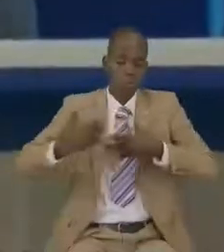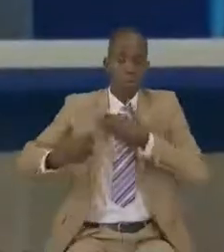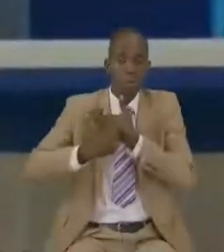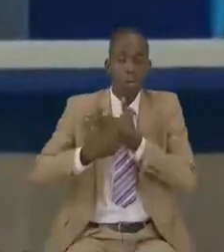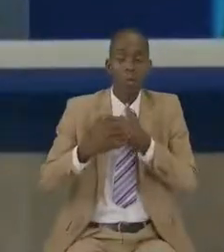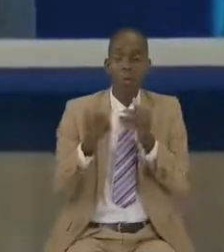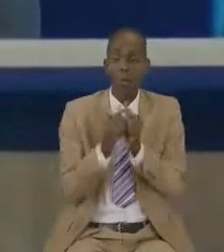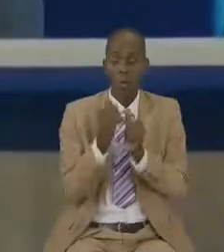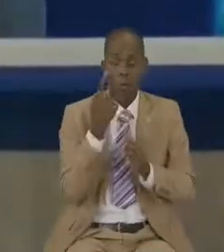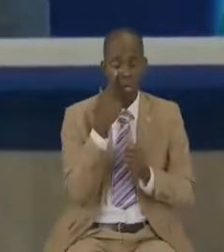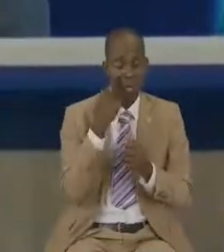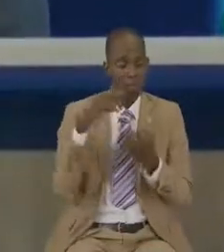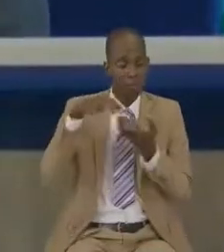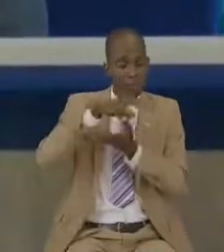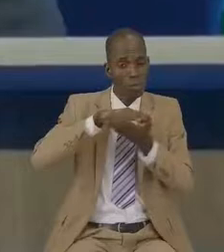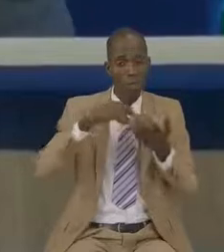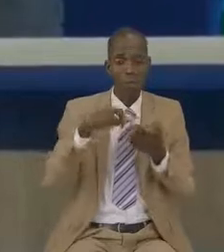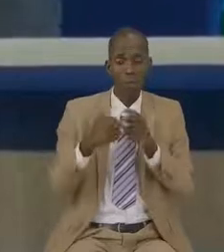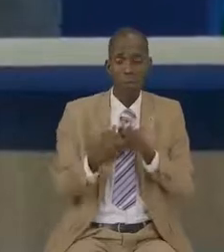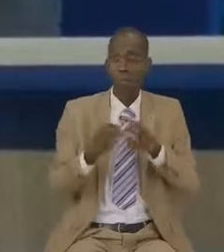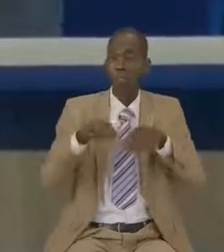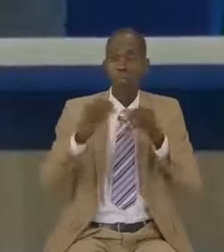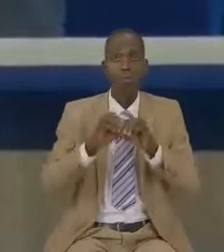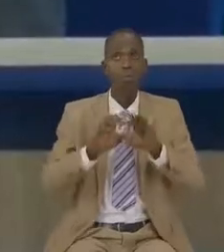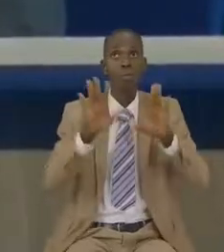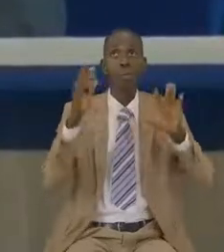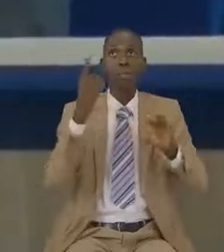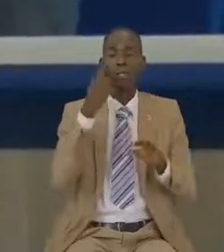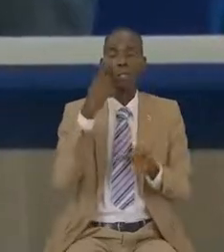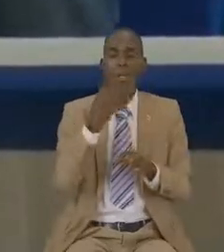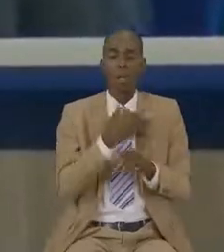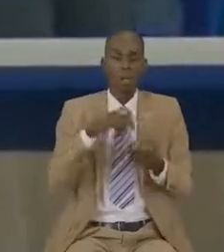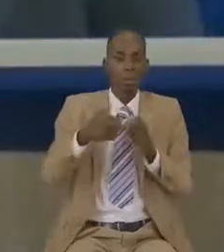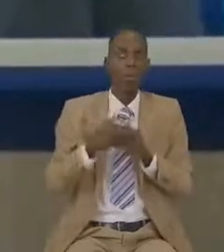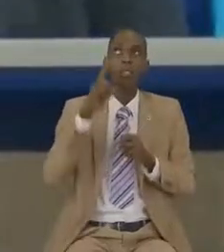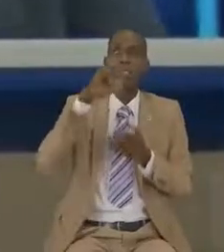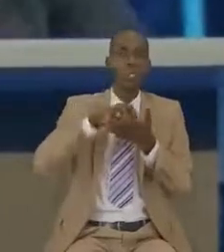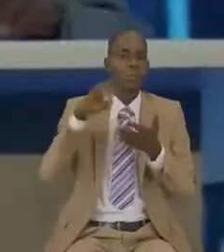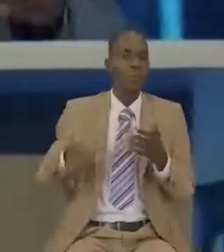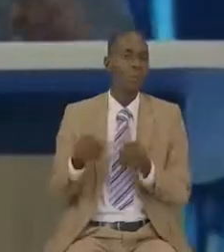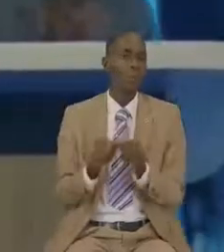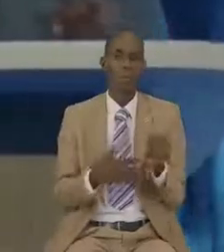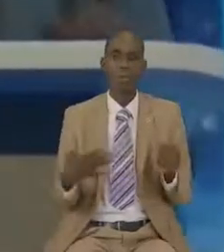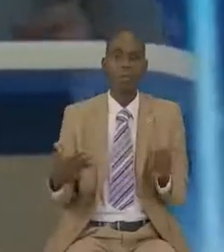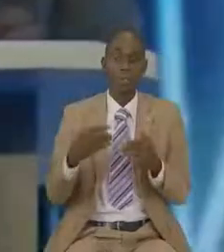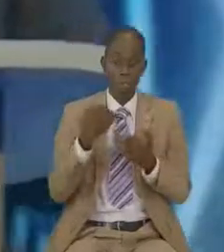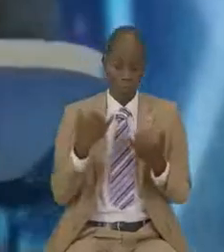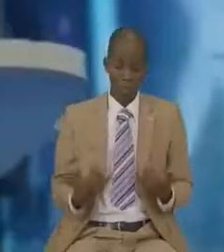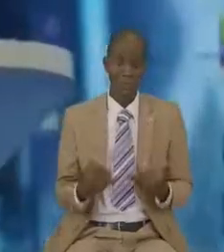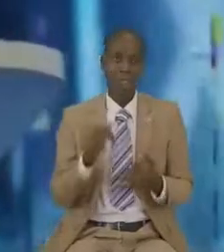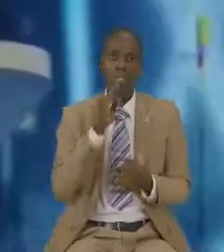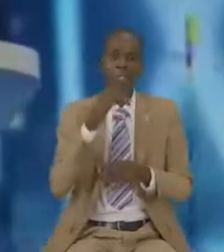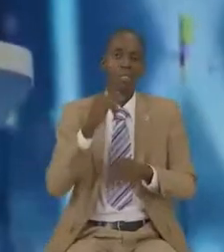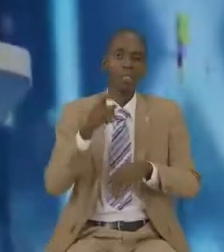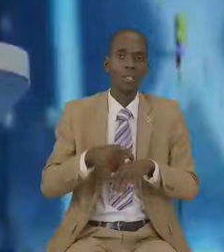bosse, glaucome, les complications, il a tout enlevé. C'est le moment